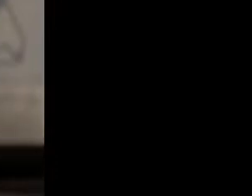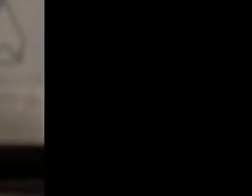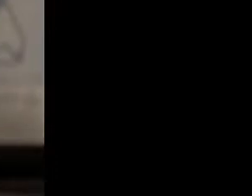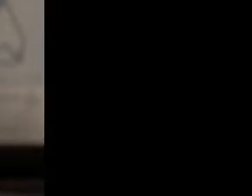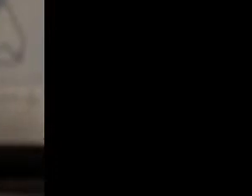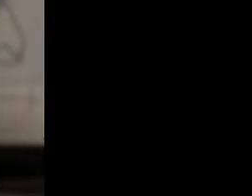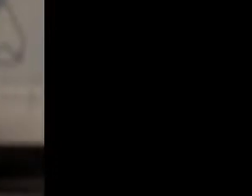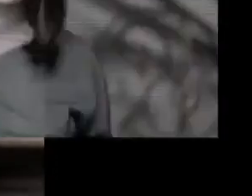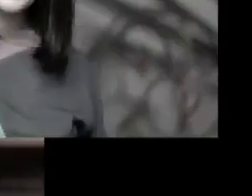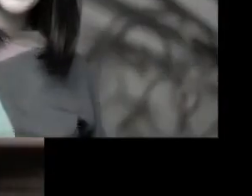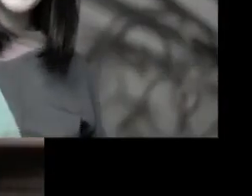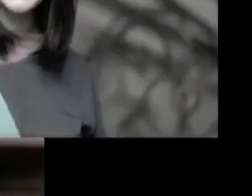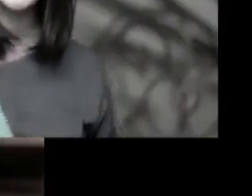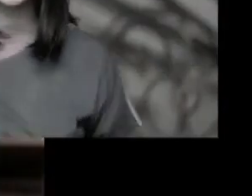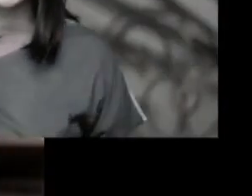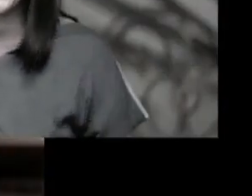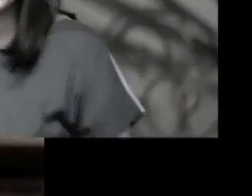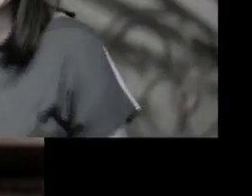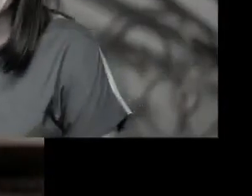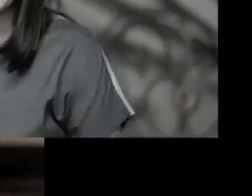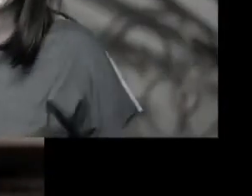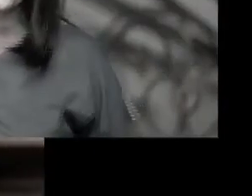kita oh